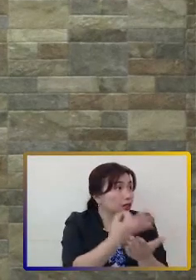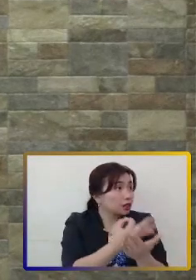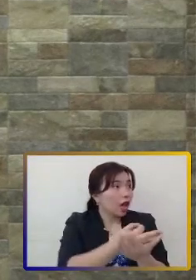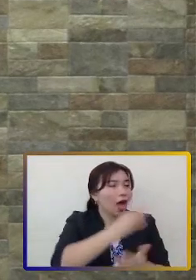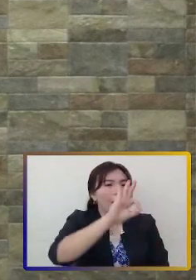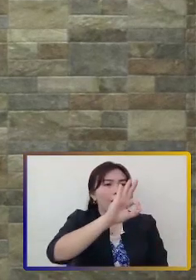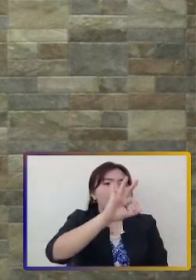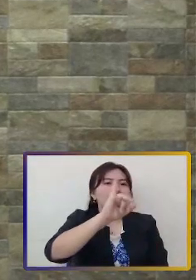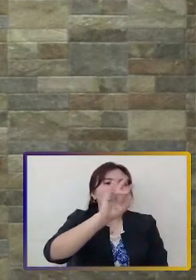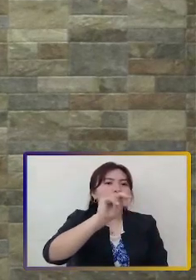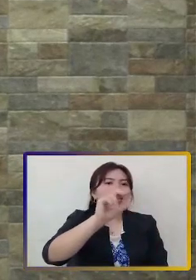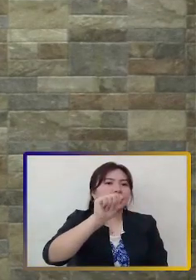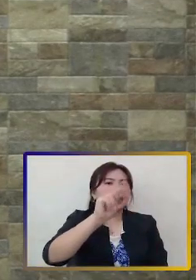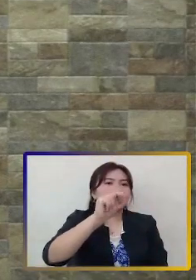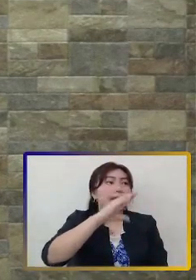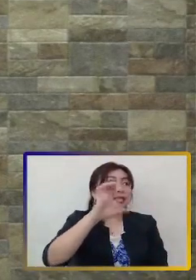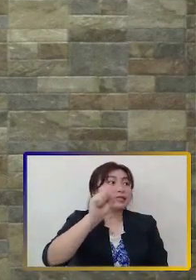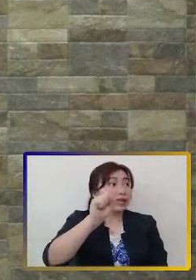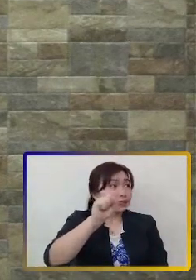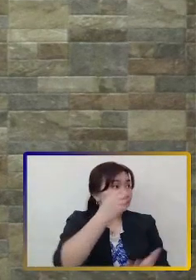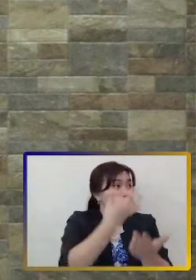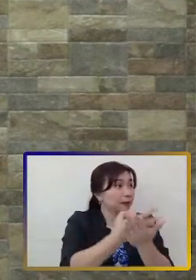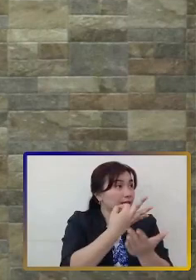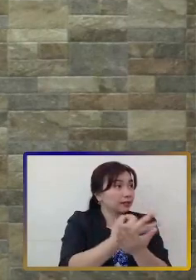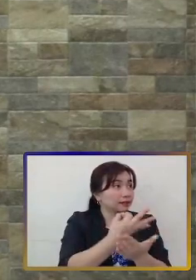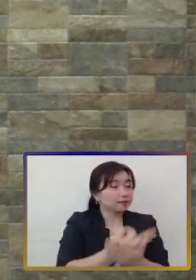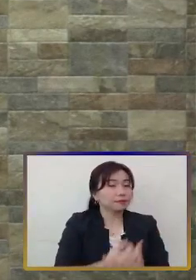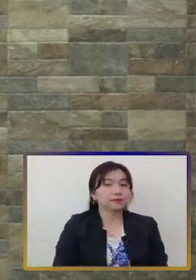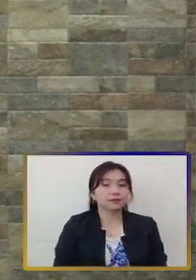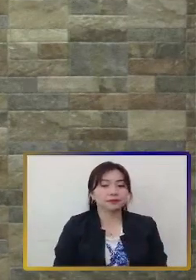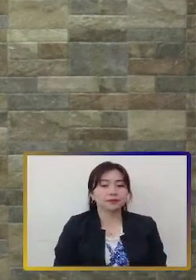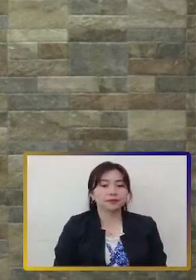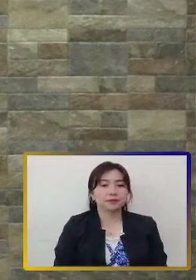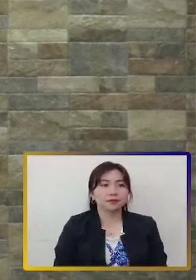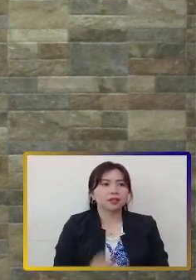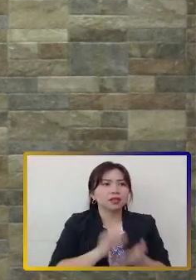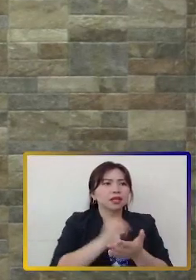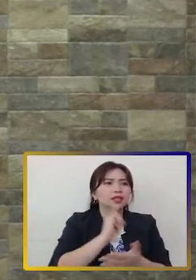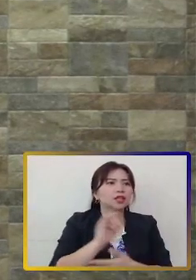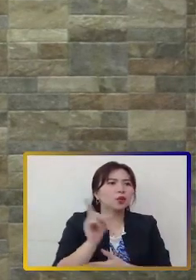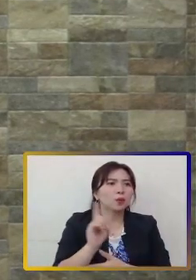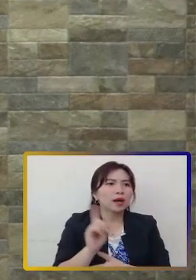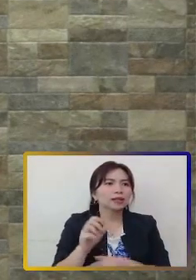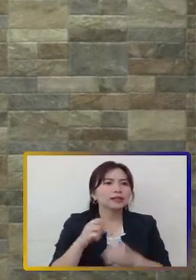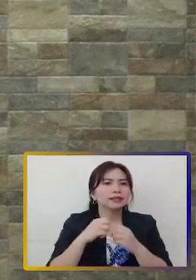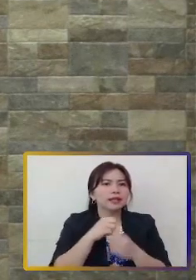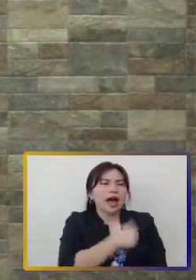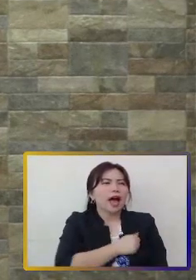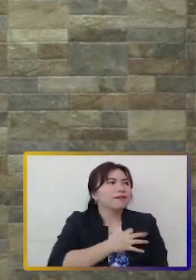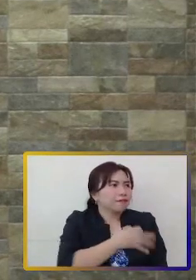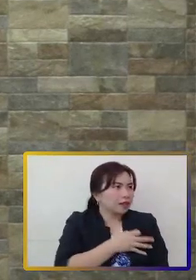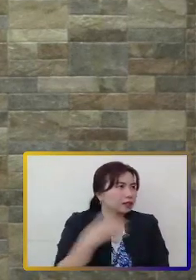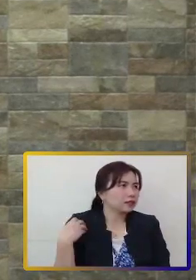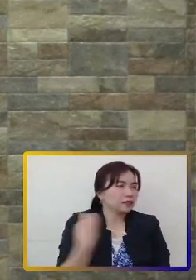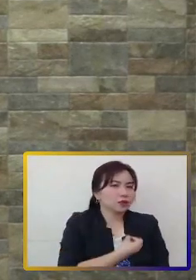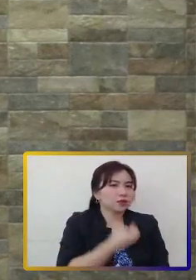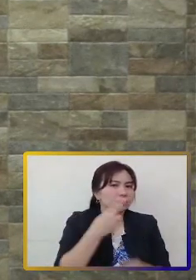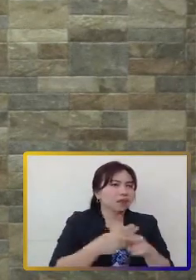we thought pagka kaya na natin kaya nga sabi ko sa inyo kanina na ito yung nakakaapekto sa reputasyon sa